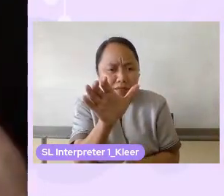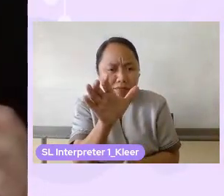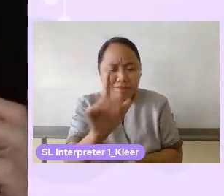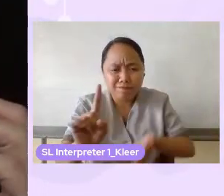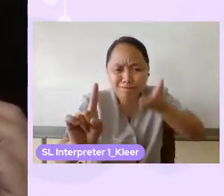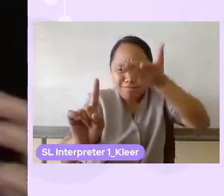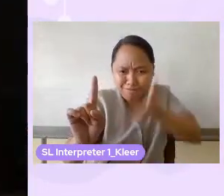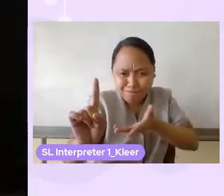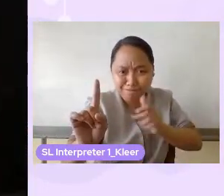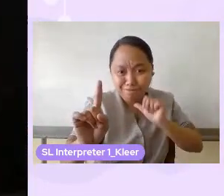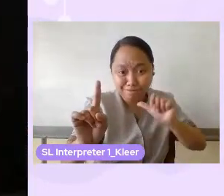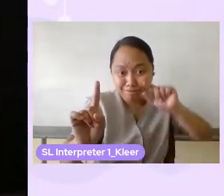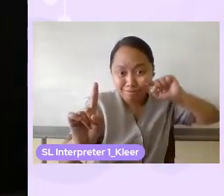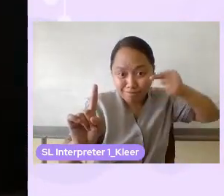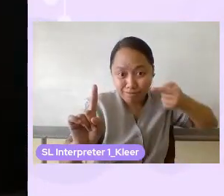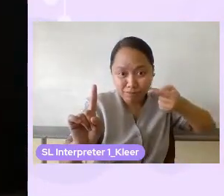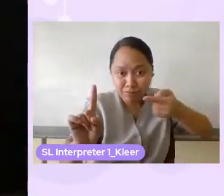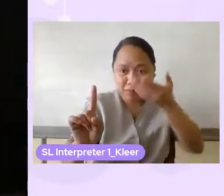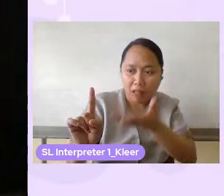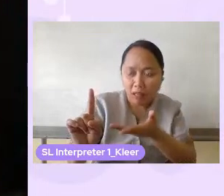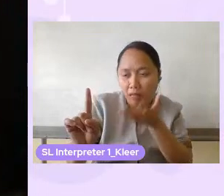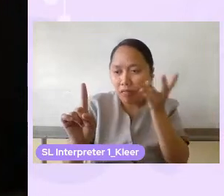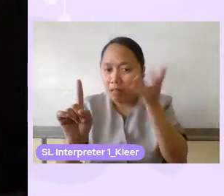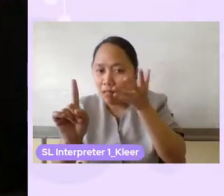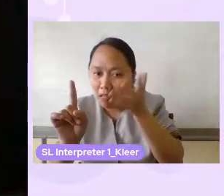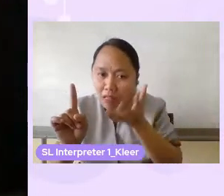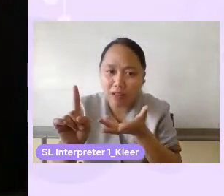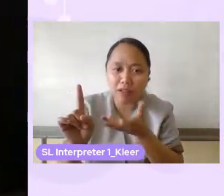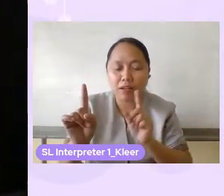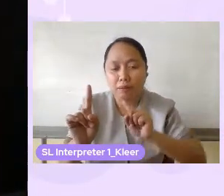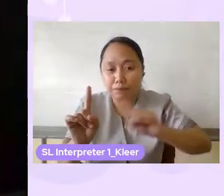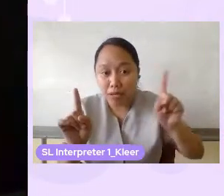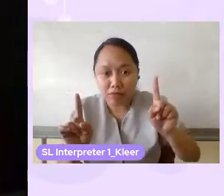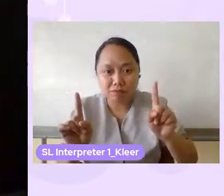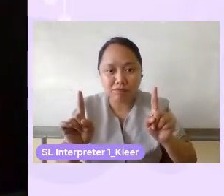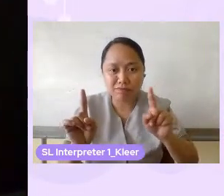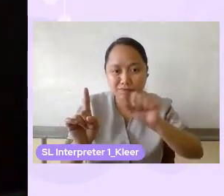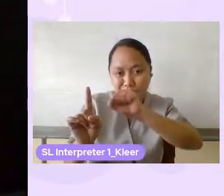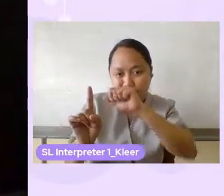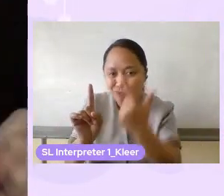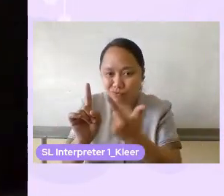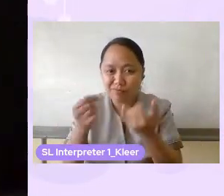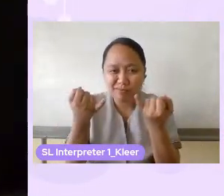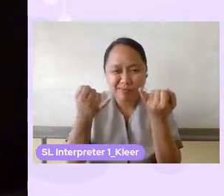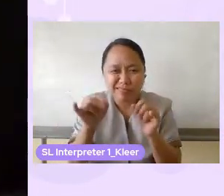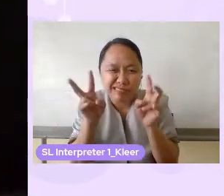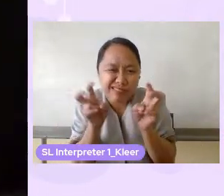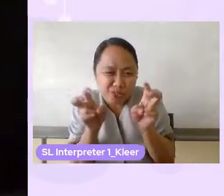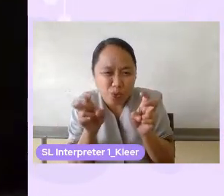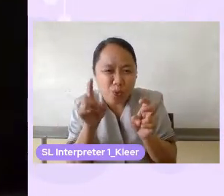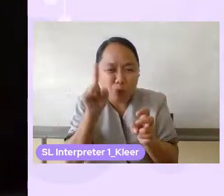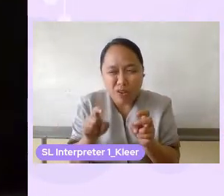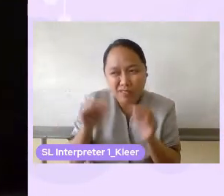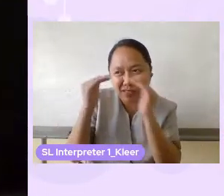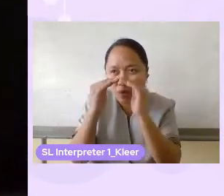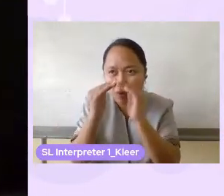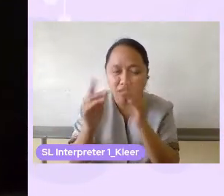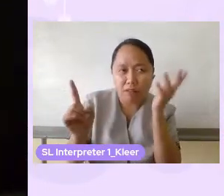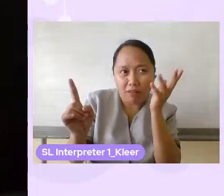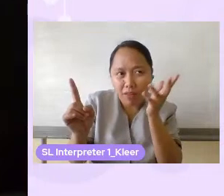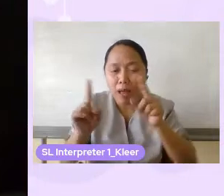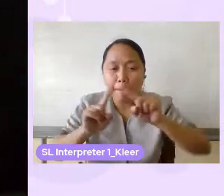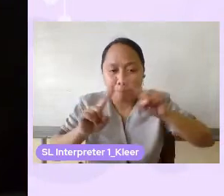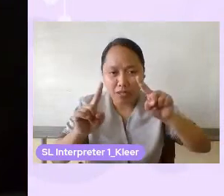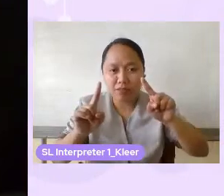isang social economic or isang social issue na gusto lang natin maging equal sa kalalakihan, kundi ito